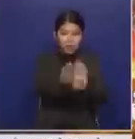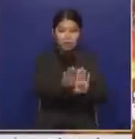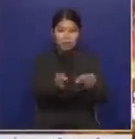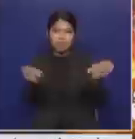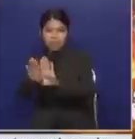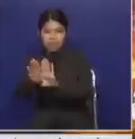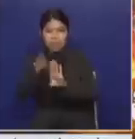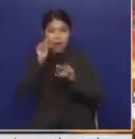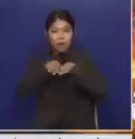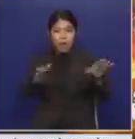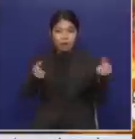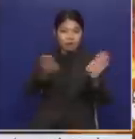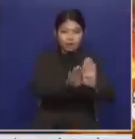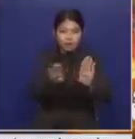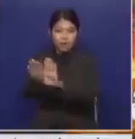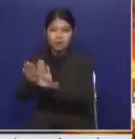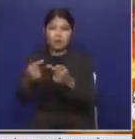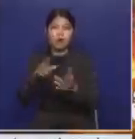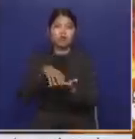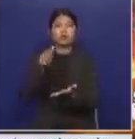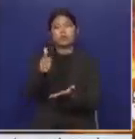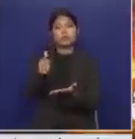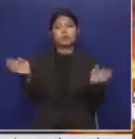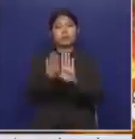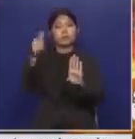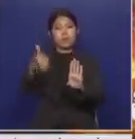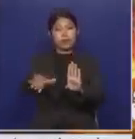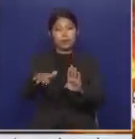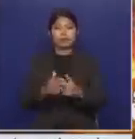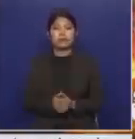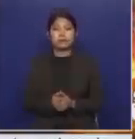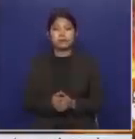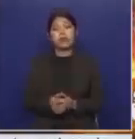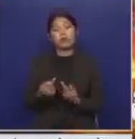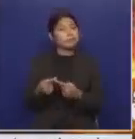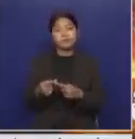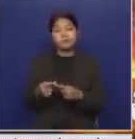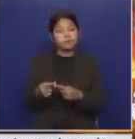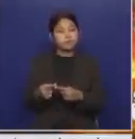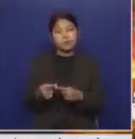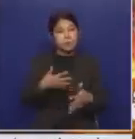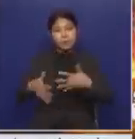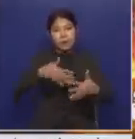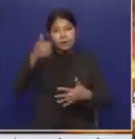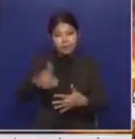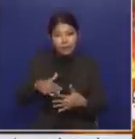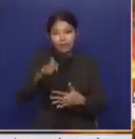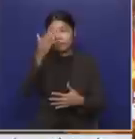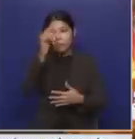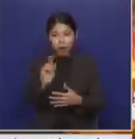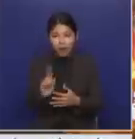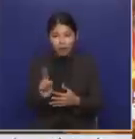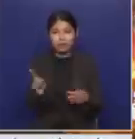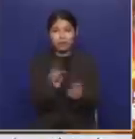เสรีภาพของสื่อมวลชนอีกด้วยโชคดีที่ทำให้สำเร็จแล้วที่ให้อภัยไม่ได้เลยครับคือพฤติกรรมที่สังคม